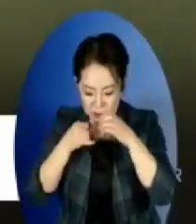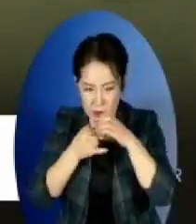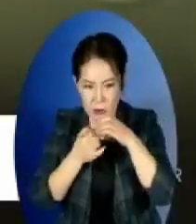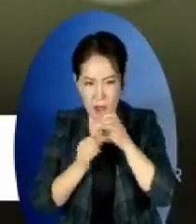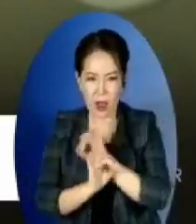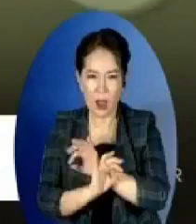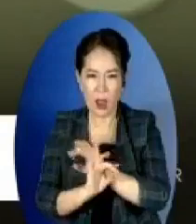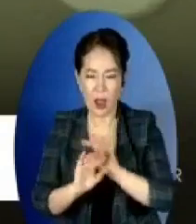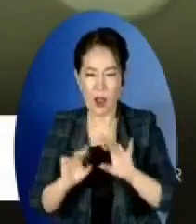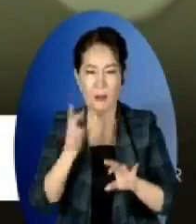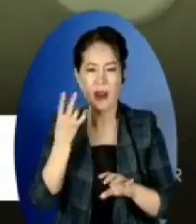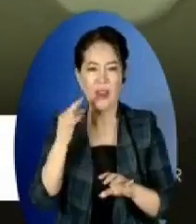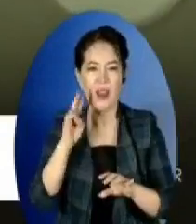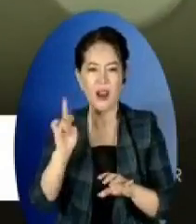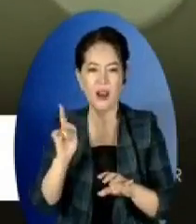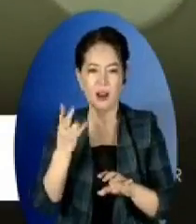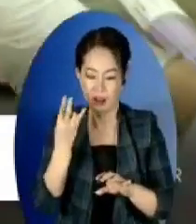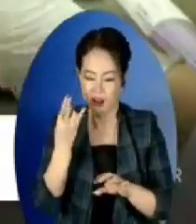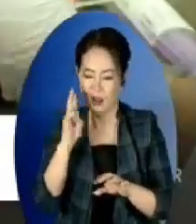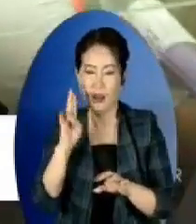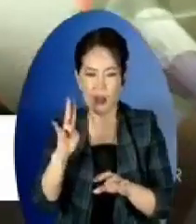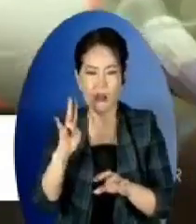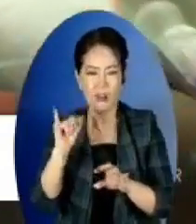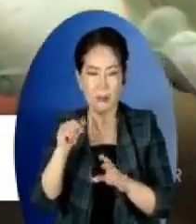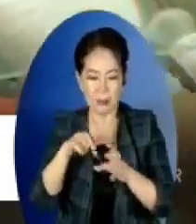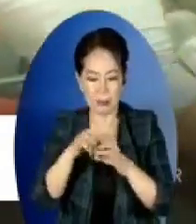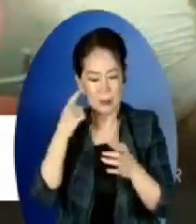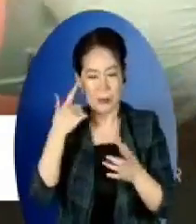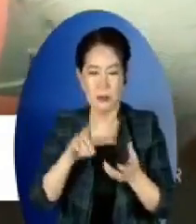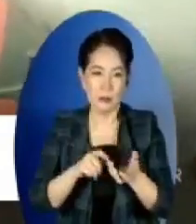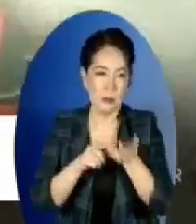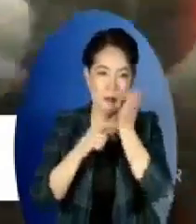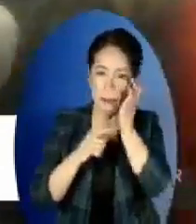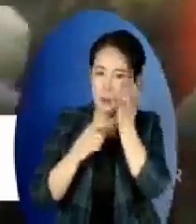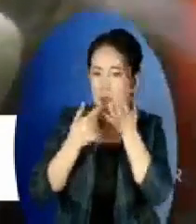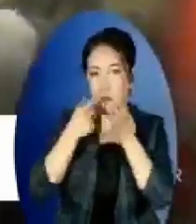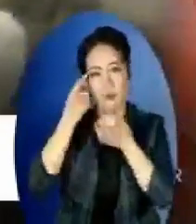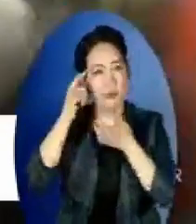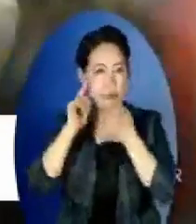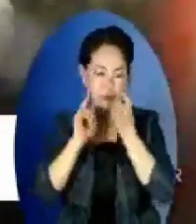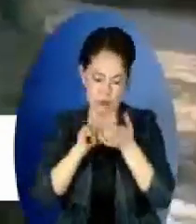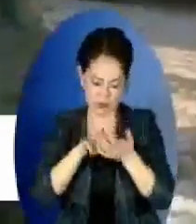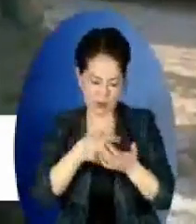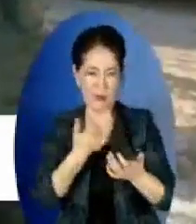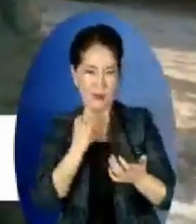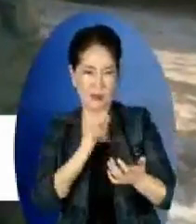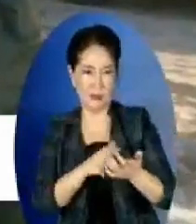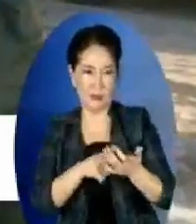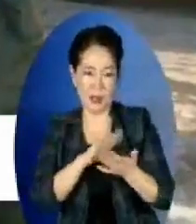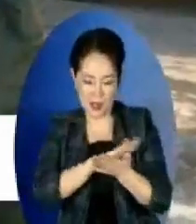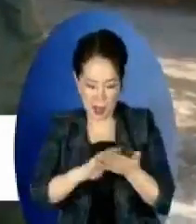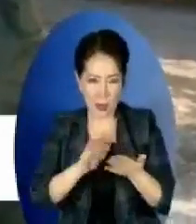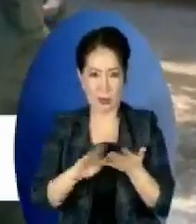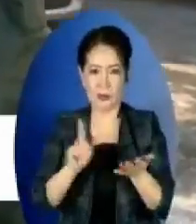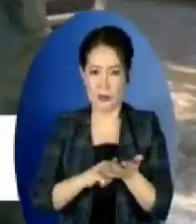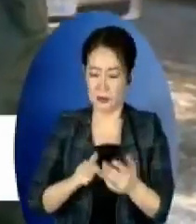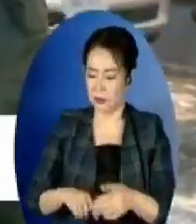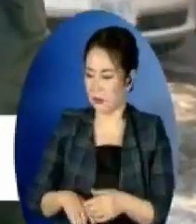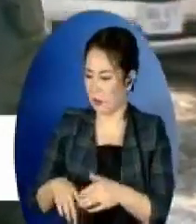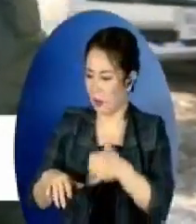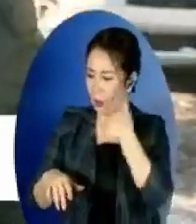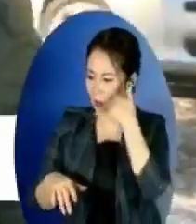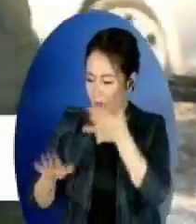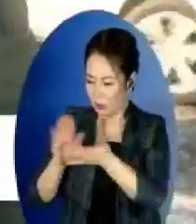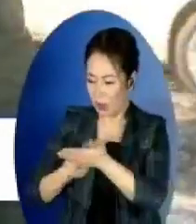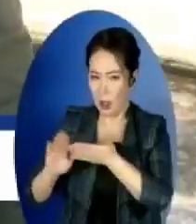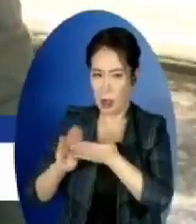мэдэхгүйгээр чих, ам, хамар нүрэндээ хүрэгдэг. Тиймээс байнгын ариутгаж байх нь чухал юм. Гар утсаа ариутгадаггүй ээ. Энэ тухай